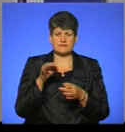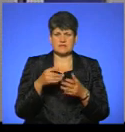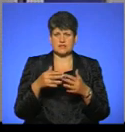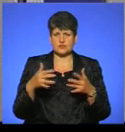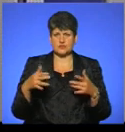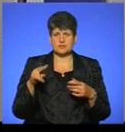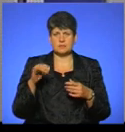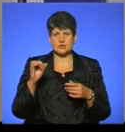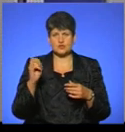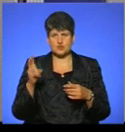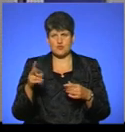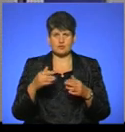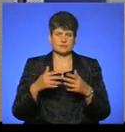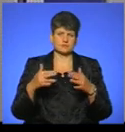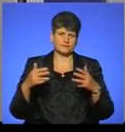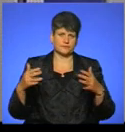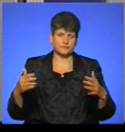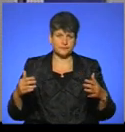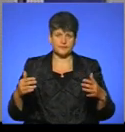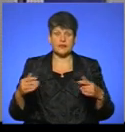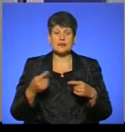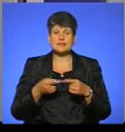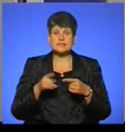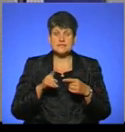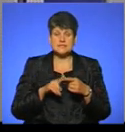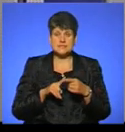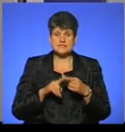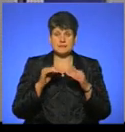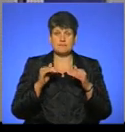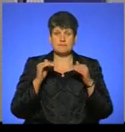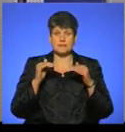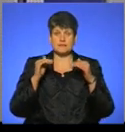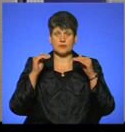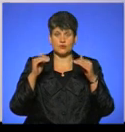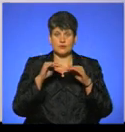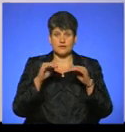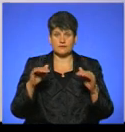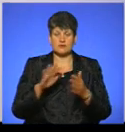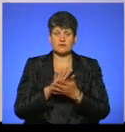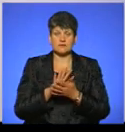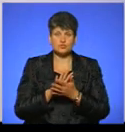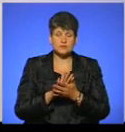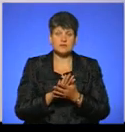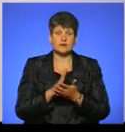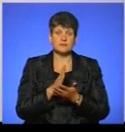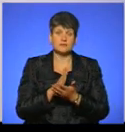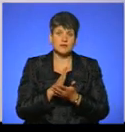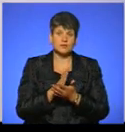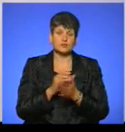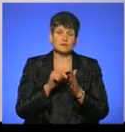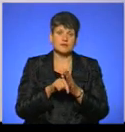і так далі. Тобто ці підйоми рівнів забруднення носять такий